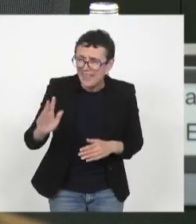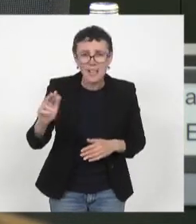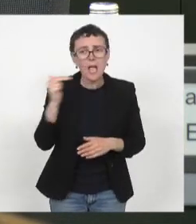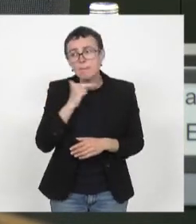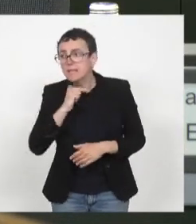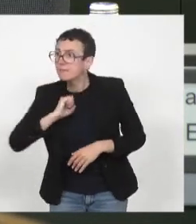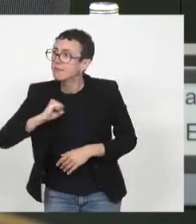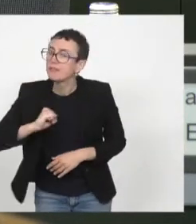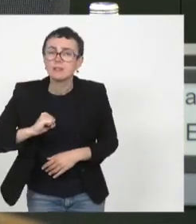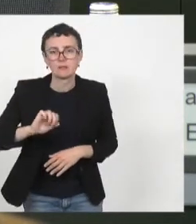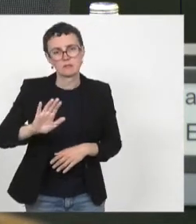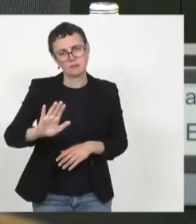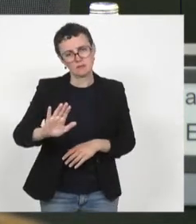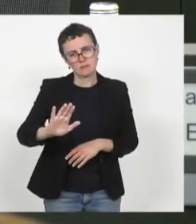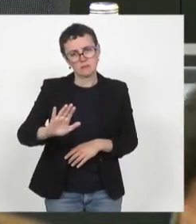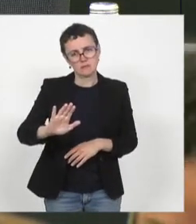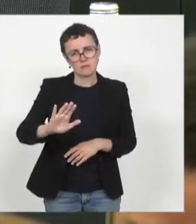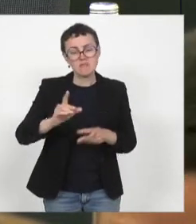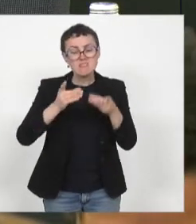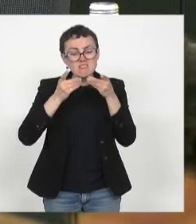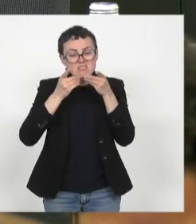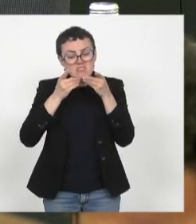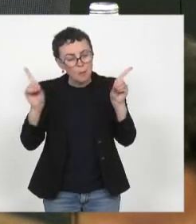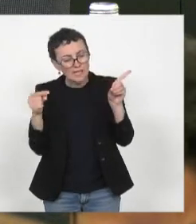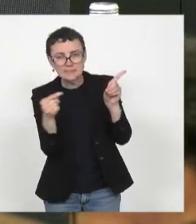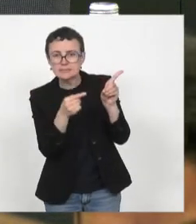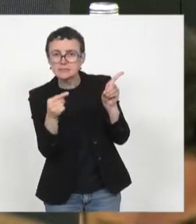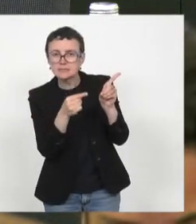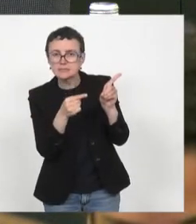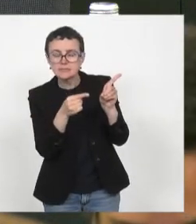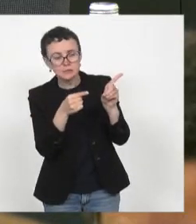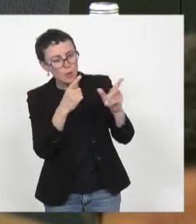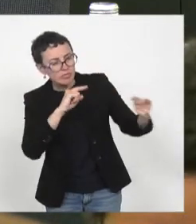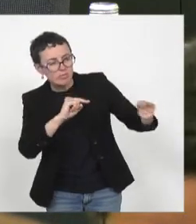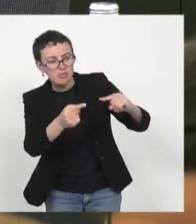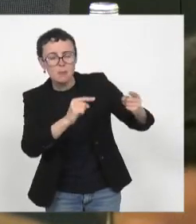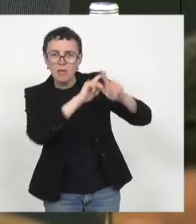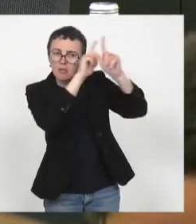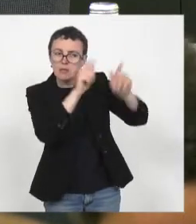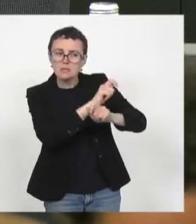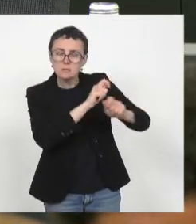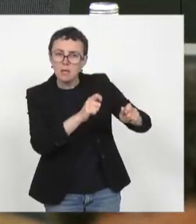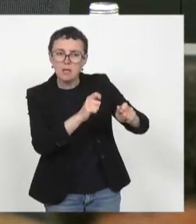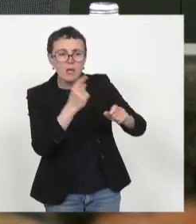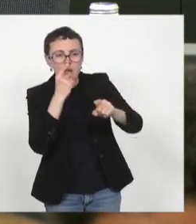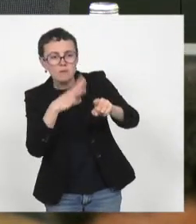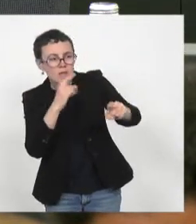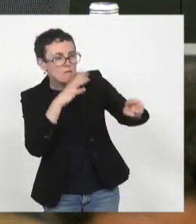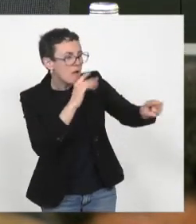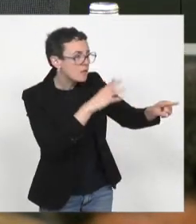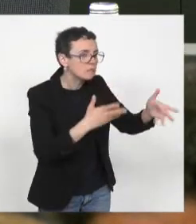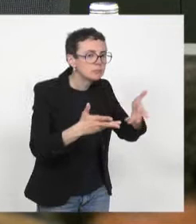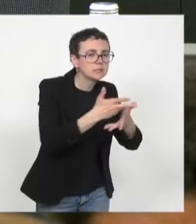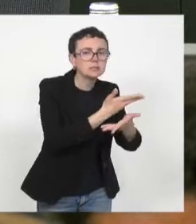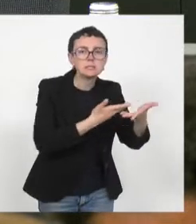peuvent prendre le pas sur l'urgence démocratique et son corollaire, celle du respect du débat, au cours de laquelle peut s'exprimer la pluralité démocratique. En tout